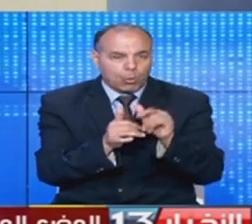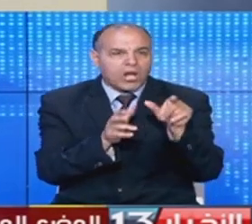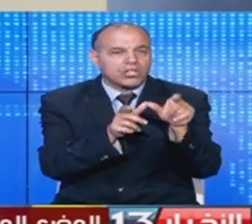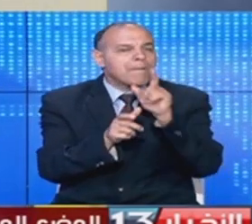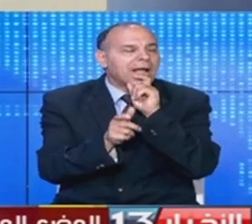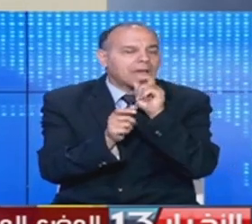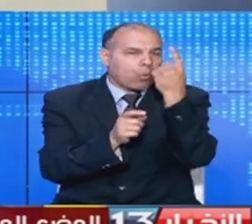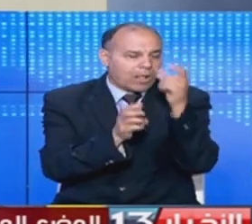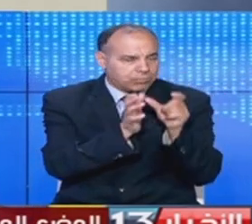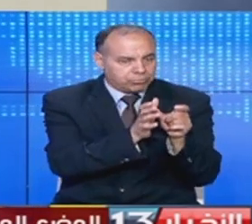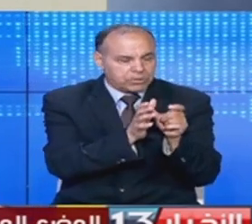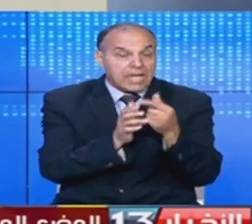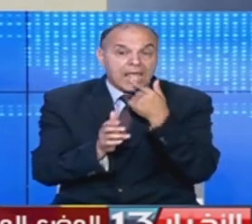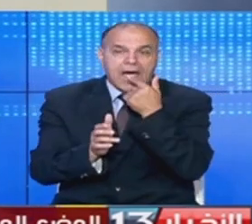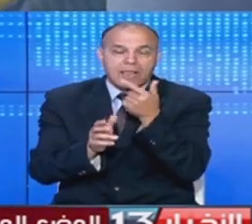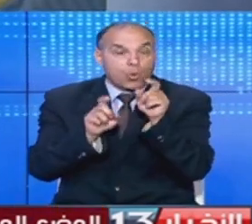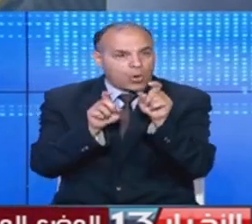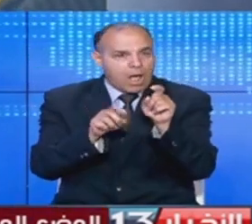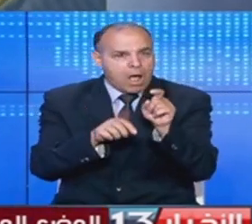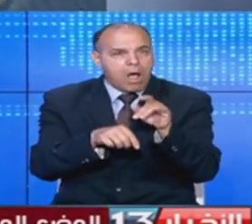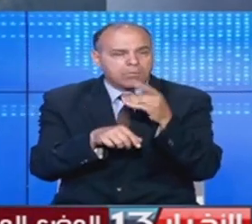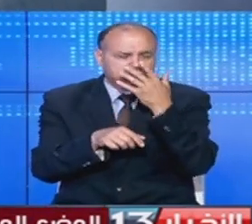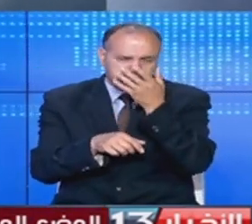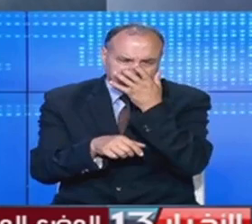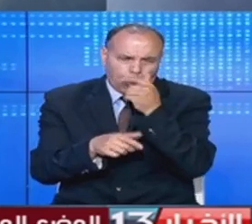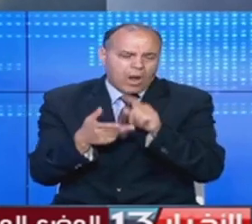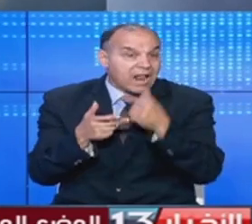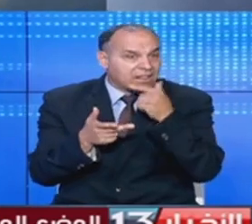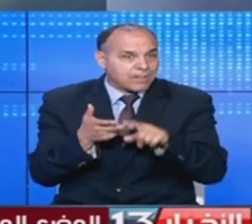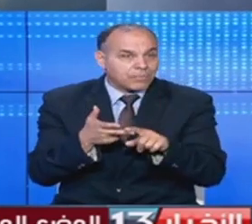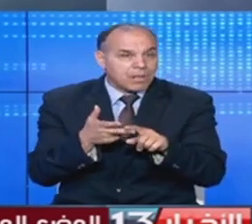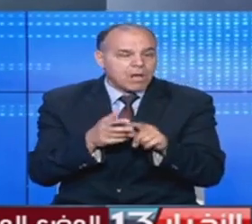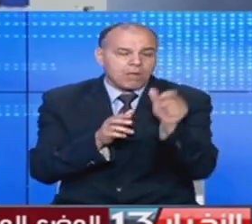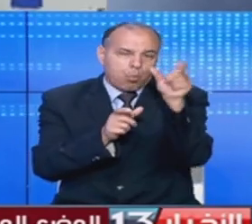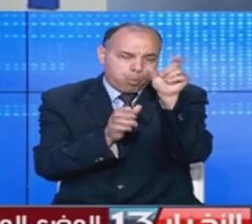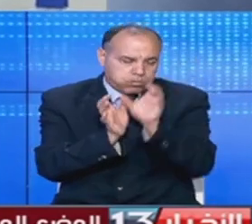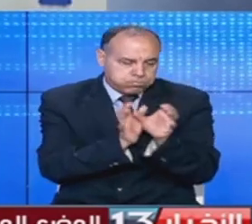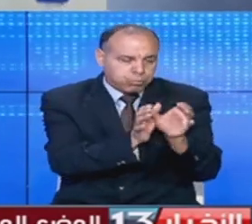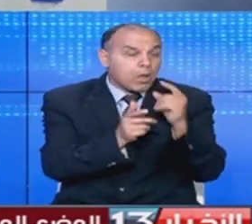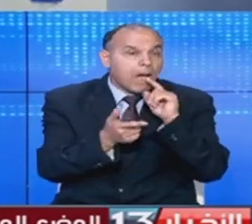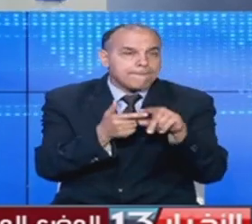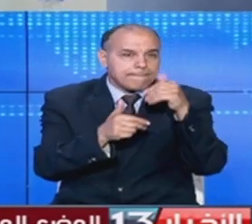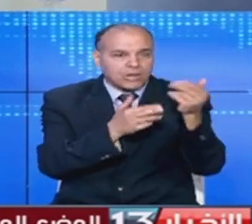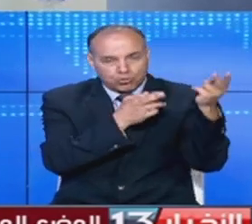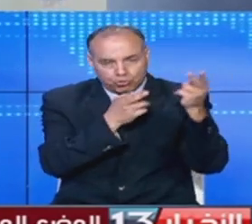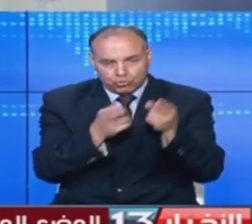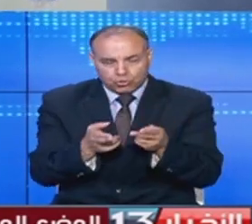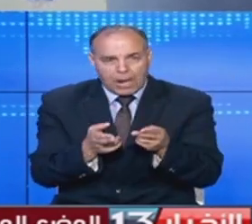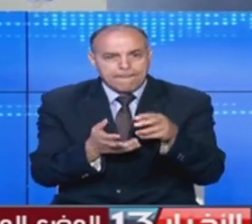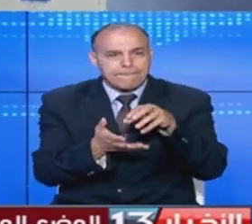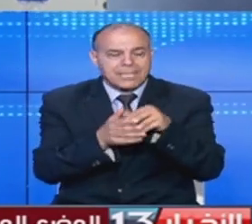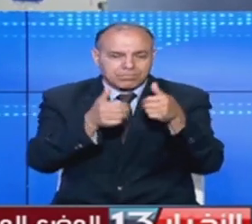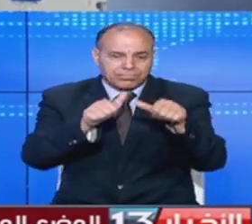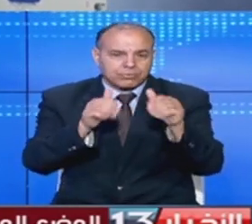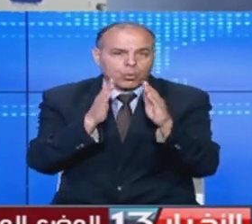من قطر إثر إفادته بأن لديه أعراض إنفلونزا، وتم عزله أيضا مباشرة بعد وصوله إلى مركز